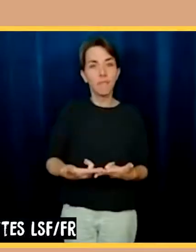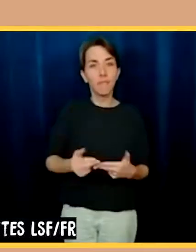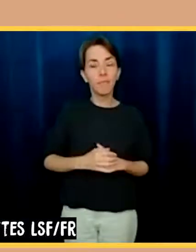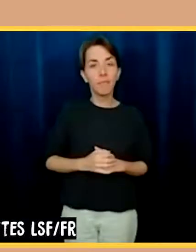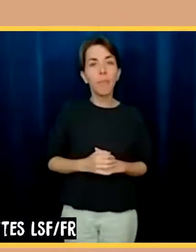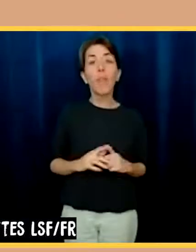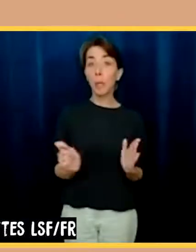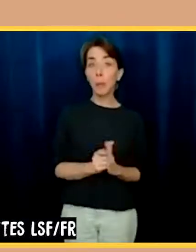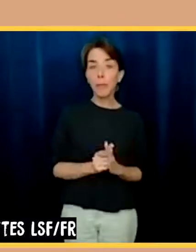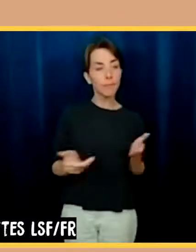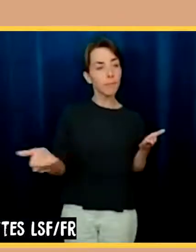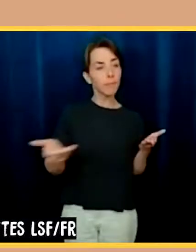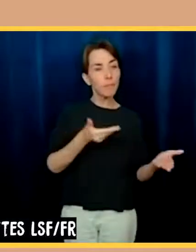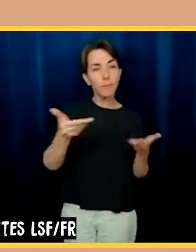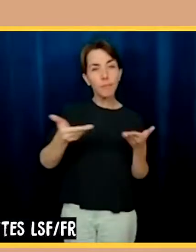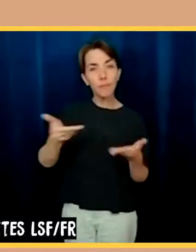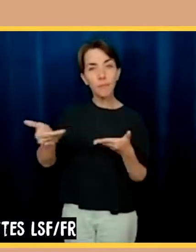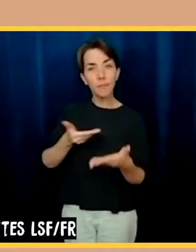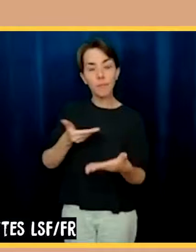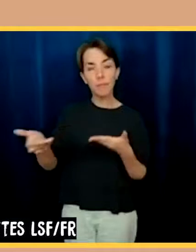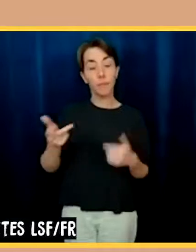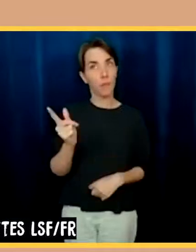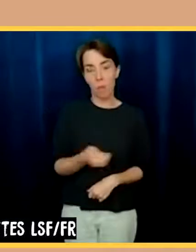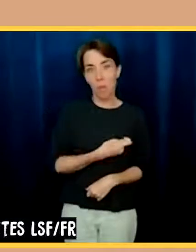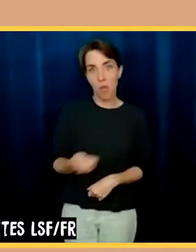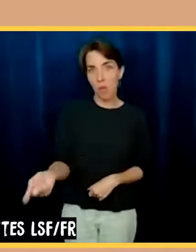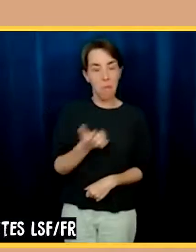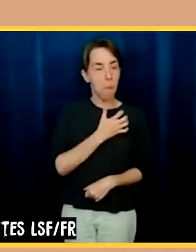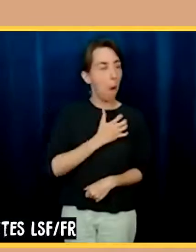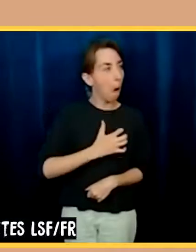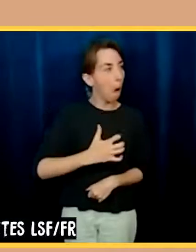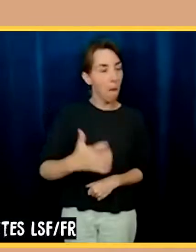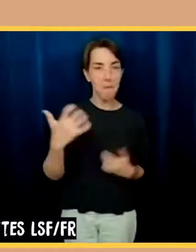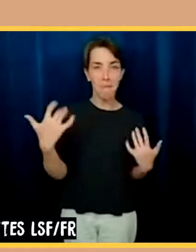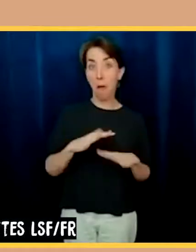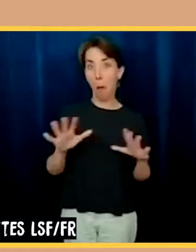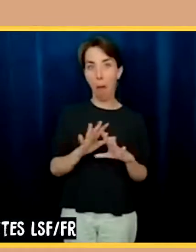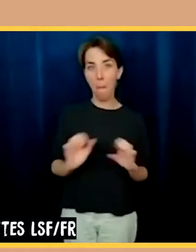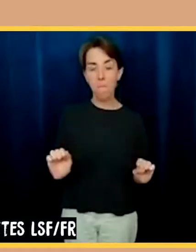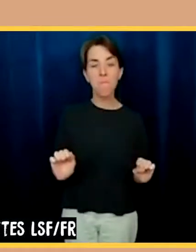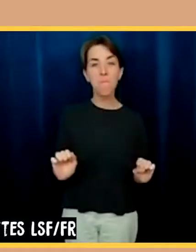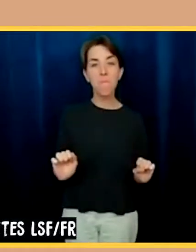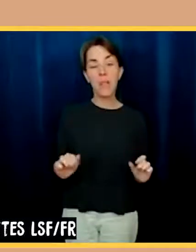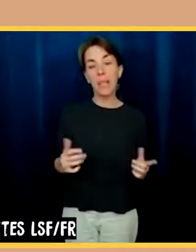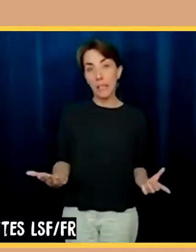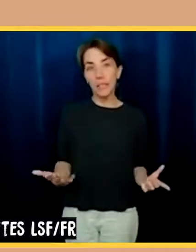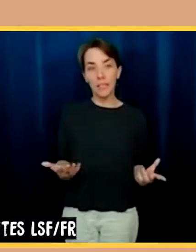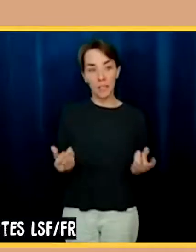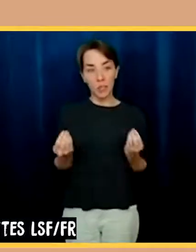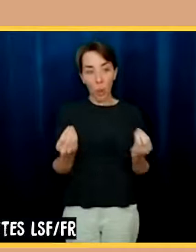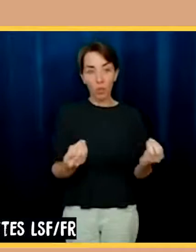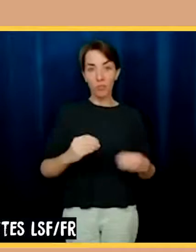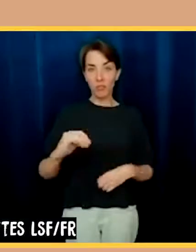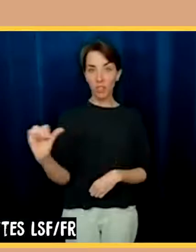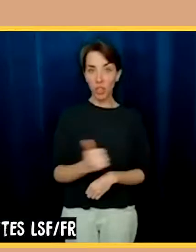discussions, qui ont été évidemment très riches, on a permis à ces femmes de